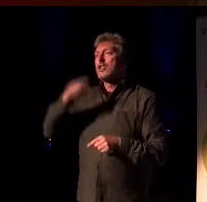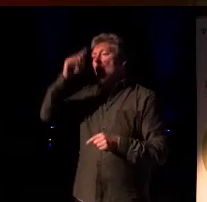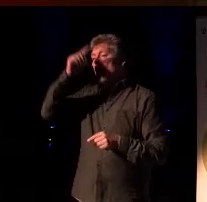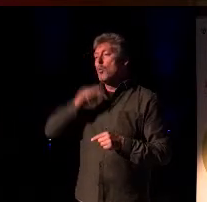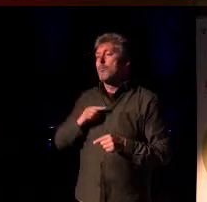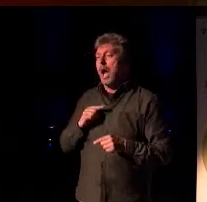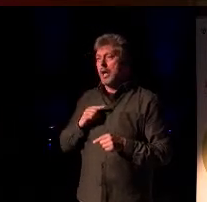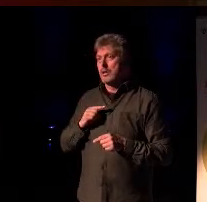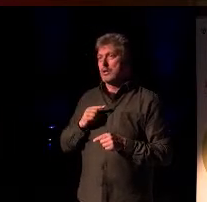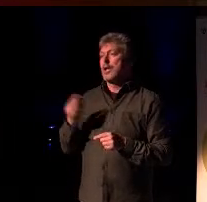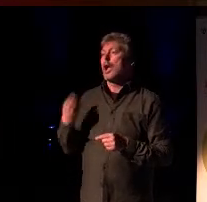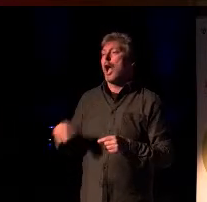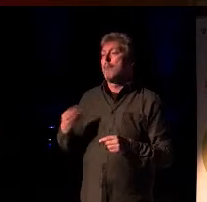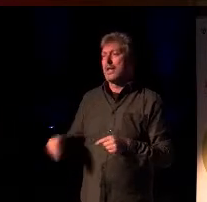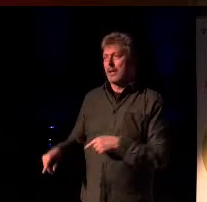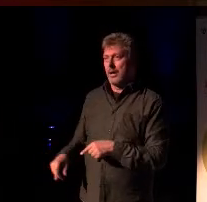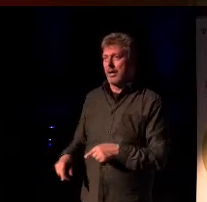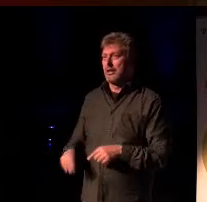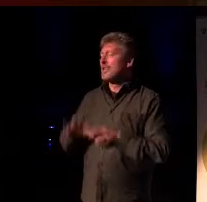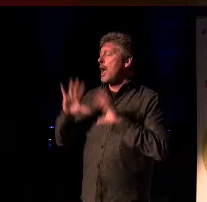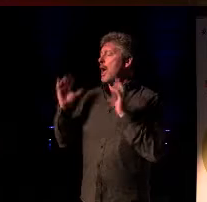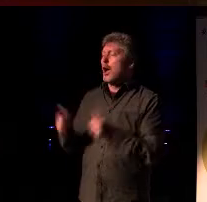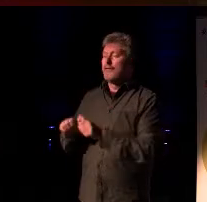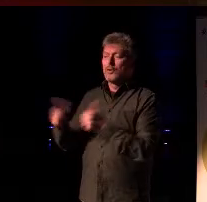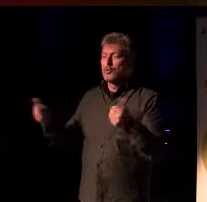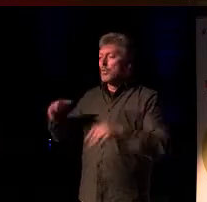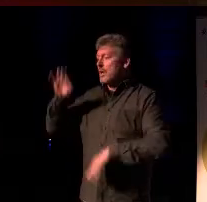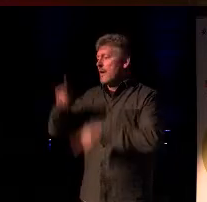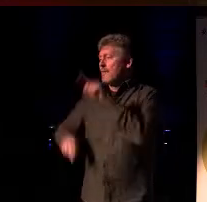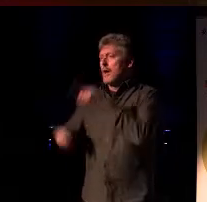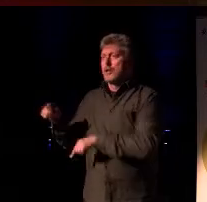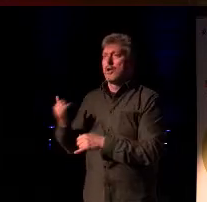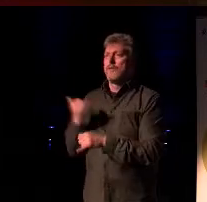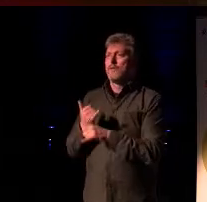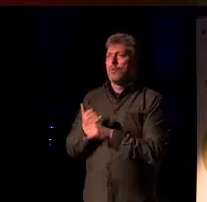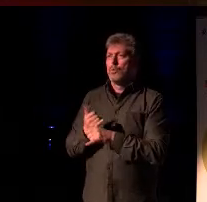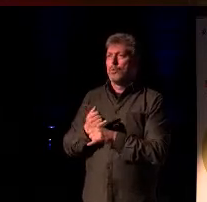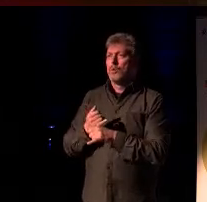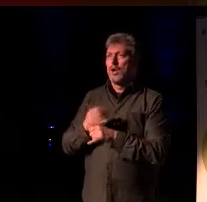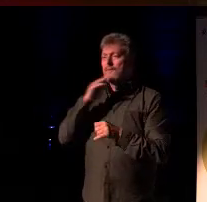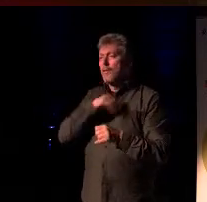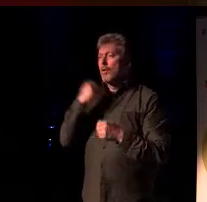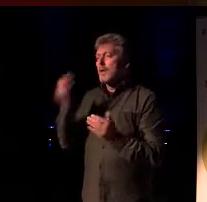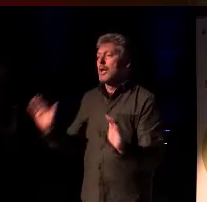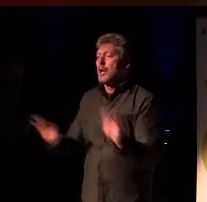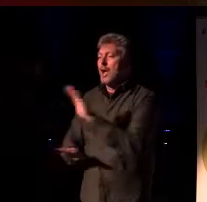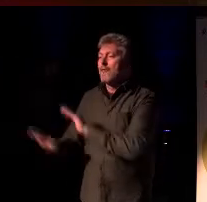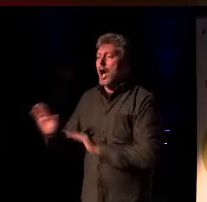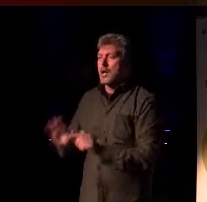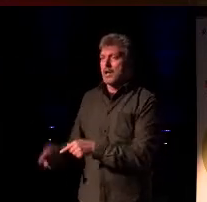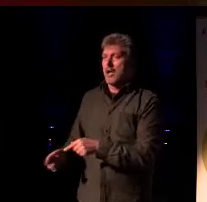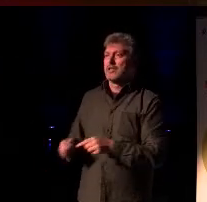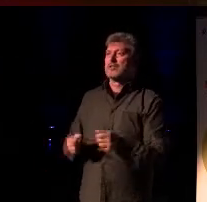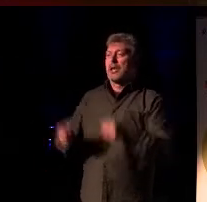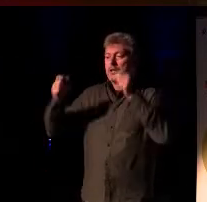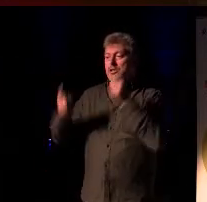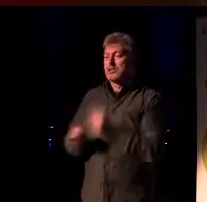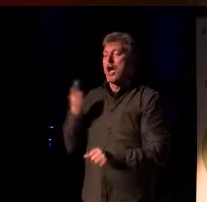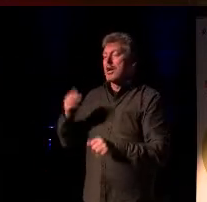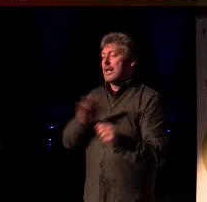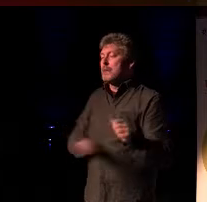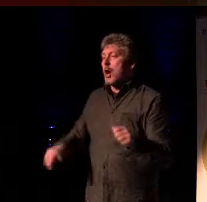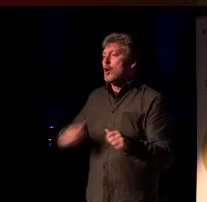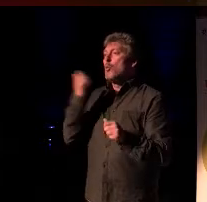humankapitalen. Det er alt for store variasjoner i hvordan menneskene blir ivaretatt. Det starter i barne- og ungdomsårene, og det